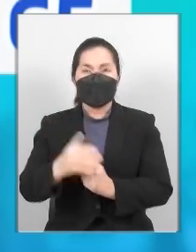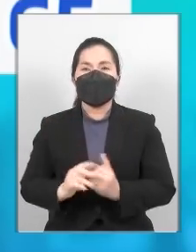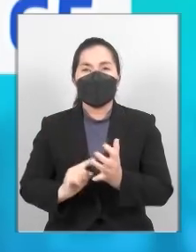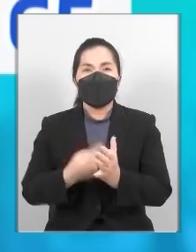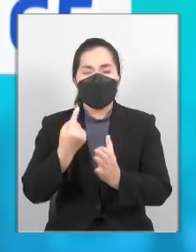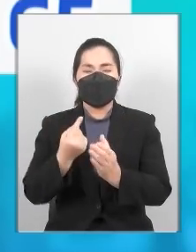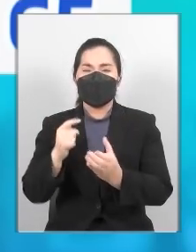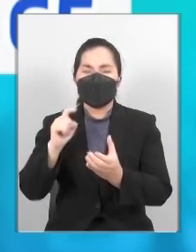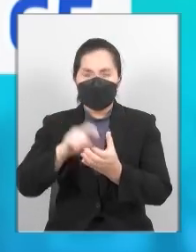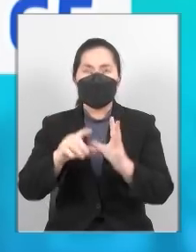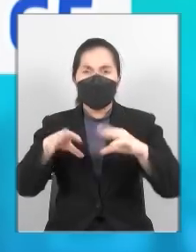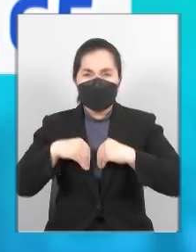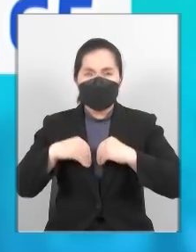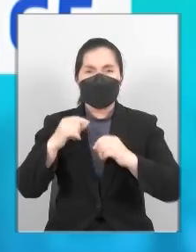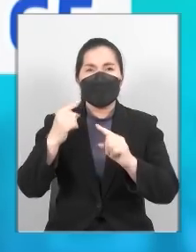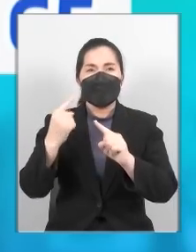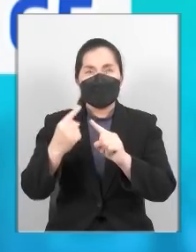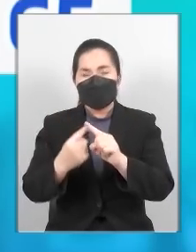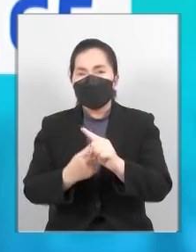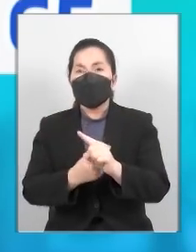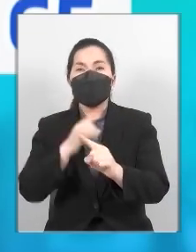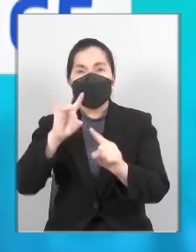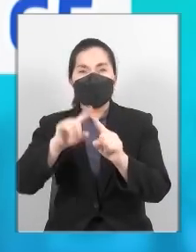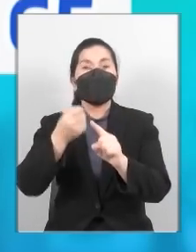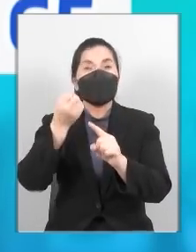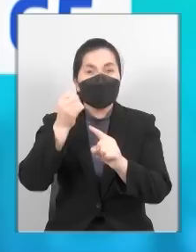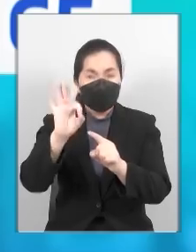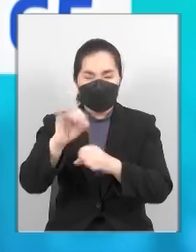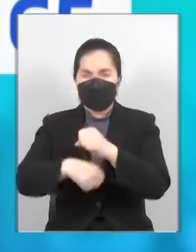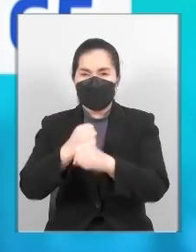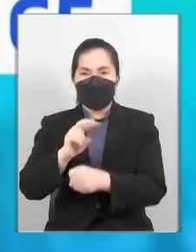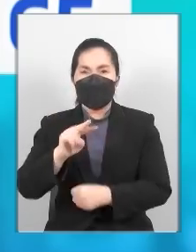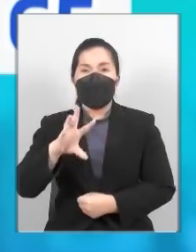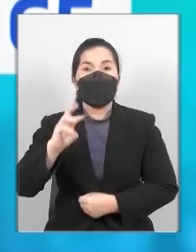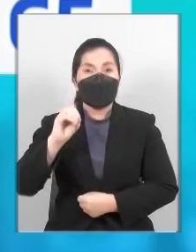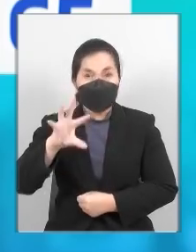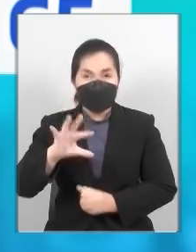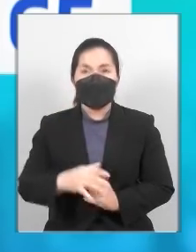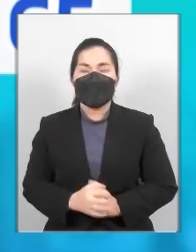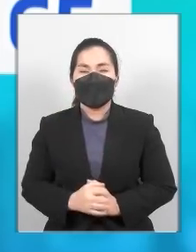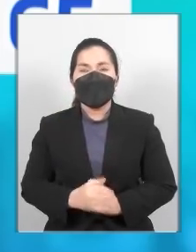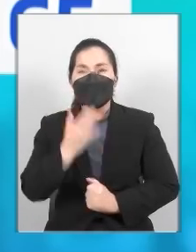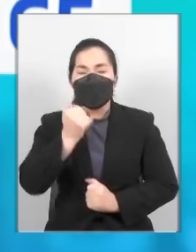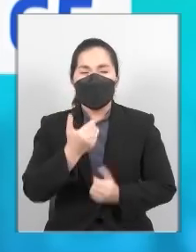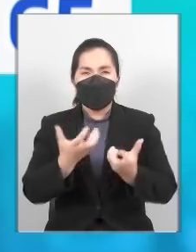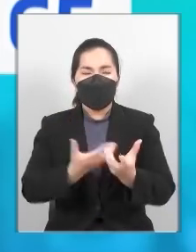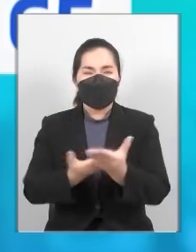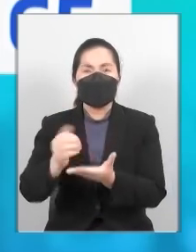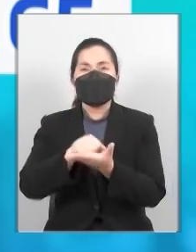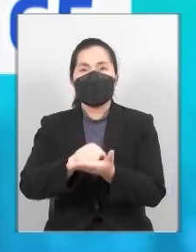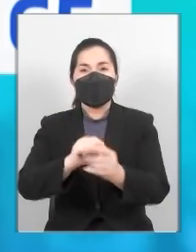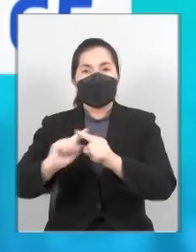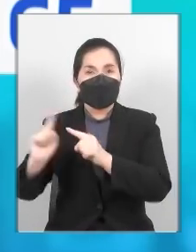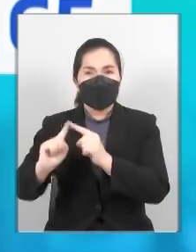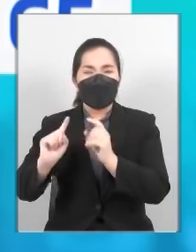ที่19สิงหาคม65นะครับโดยจะต้องใช้สิทธิ์โครงการคนละครึ่งเฟส5ในการซื้อสินค้าและบริการครั้งแร